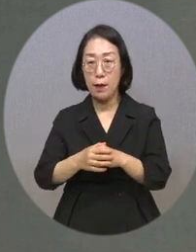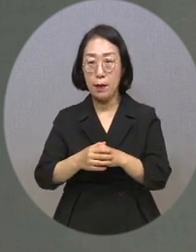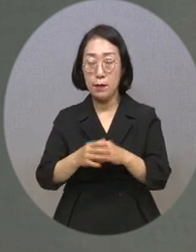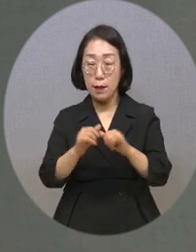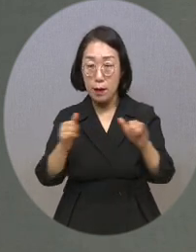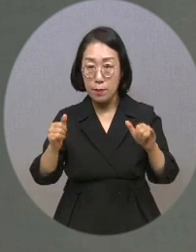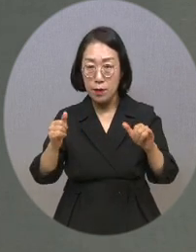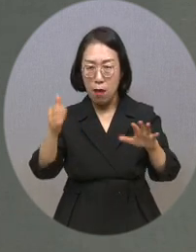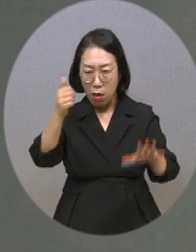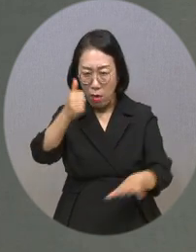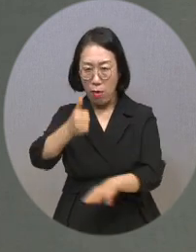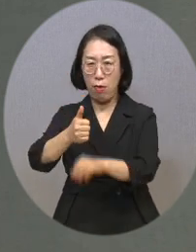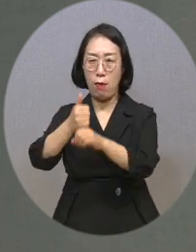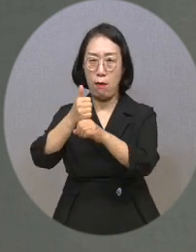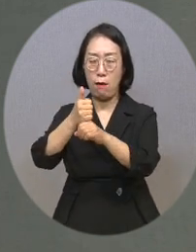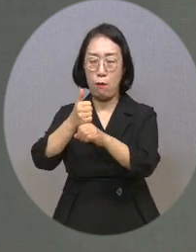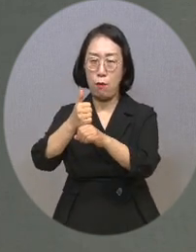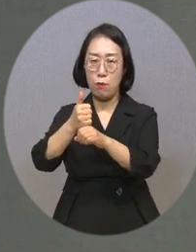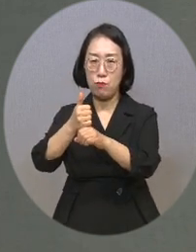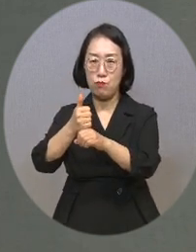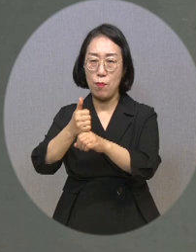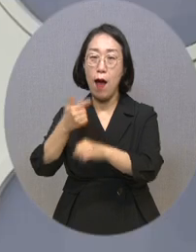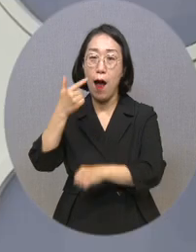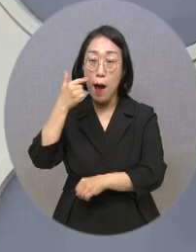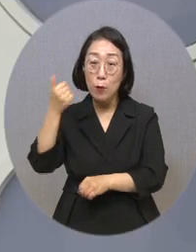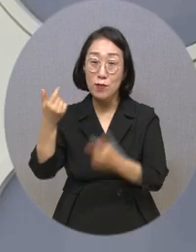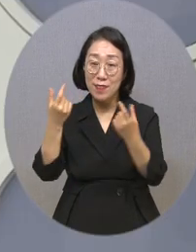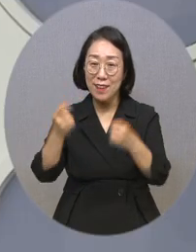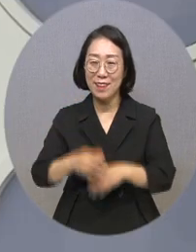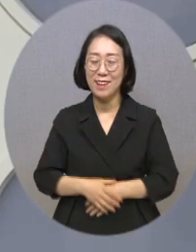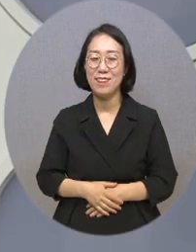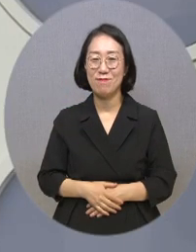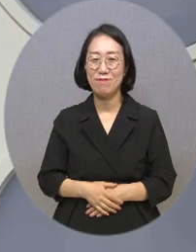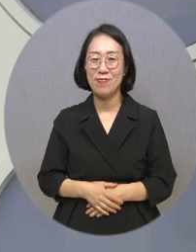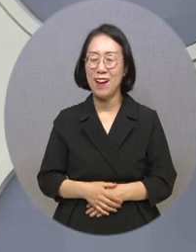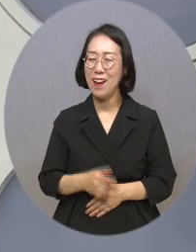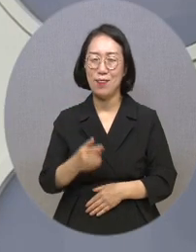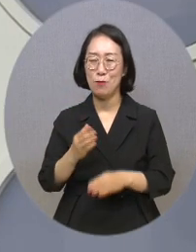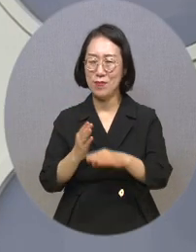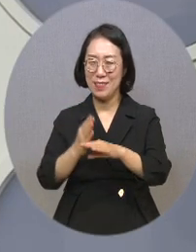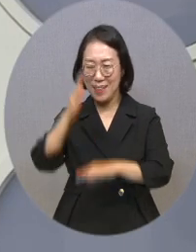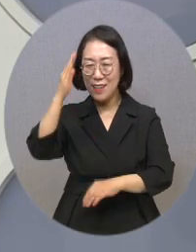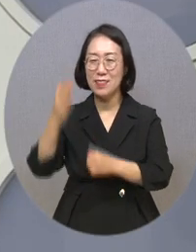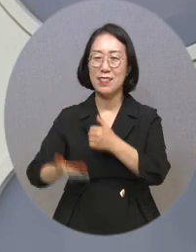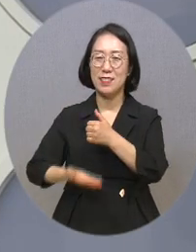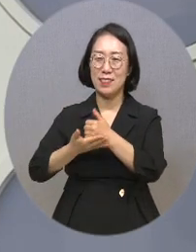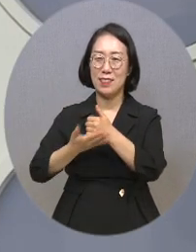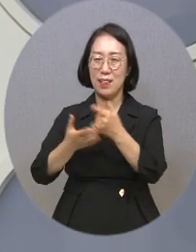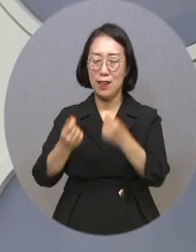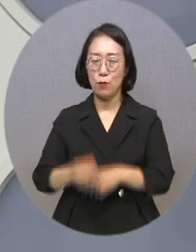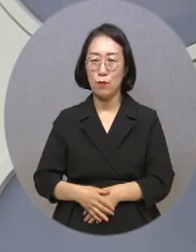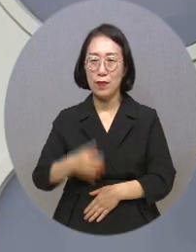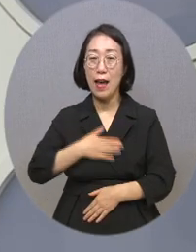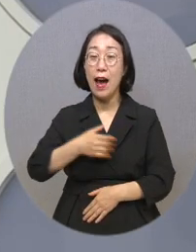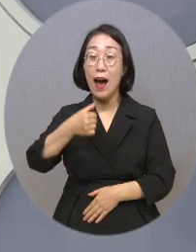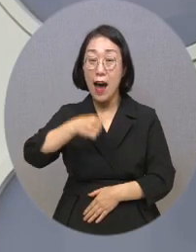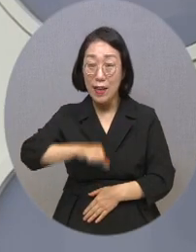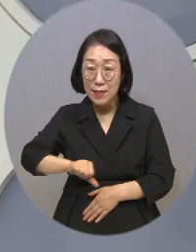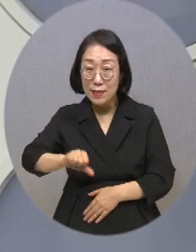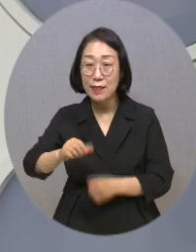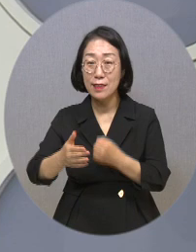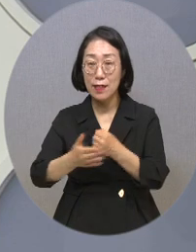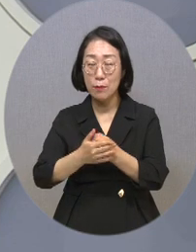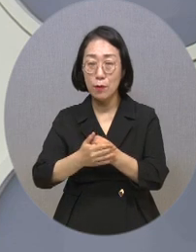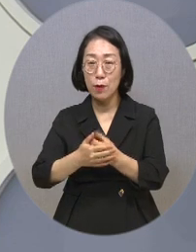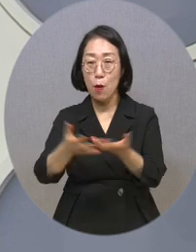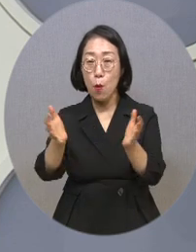이런 닉네임이 붙었다고 그러더라고요. 글쎄 그건 과분한 말씀인데요. 근데 우리 아들 덕분에